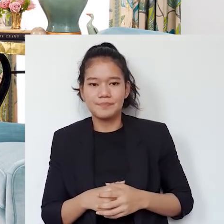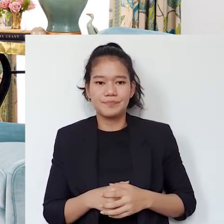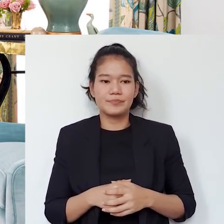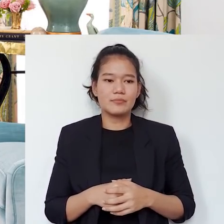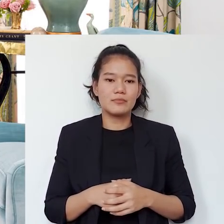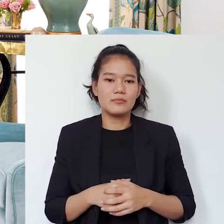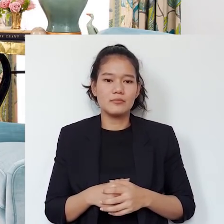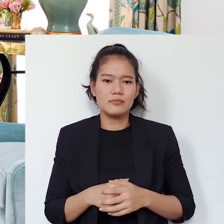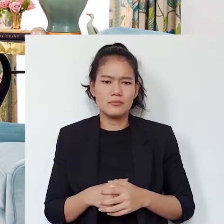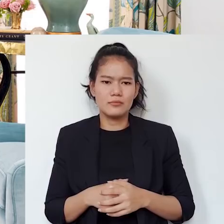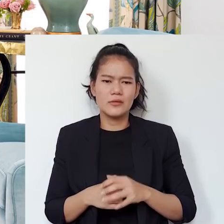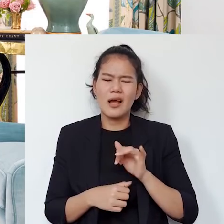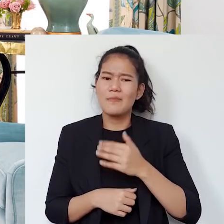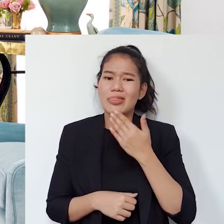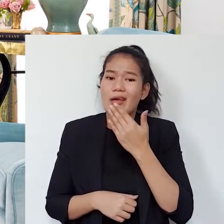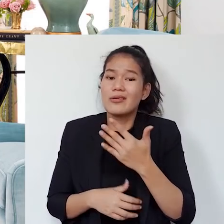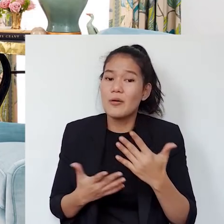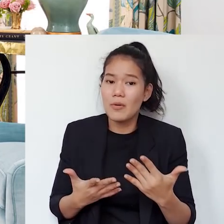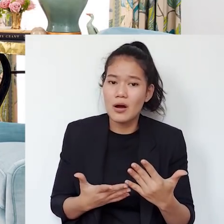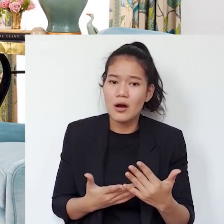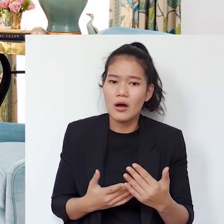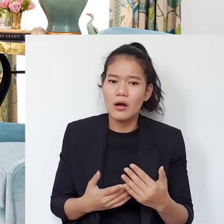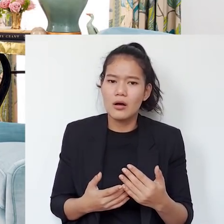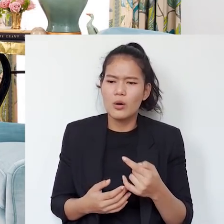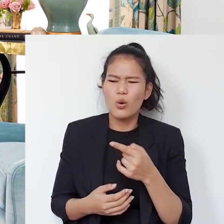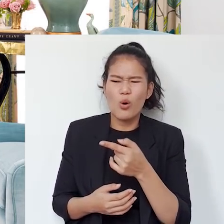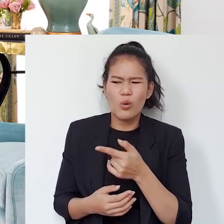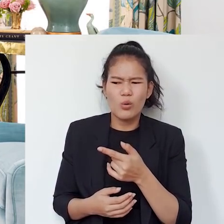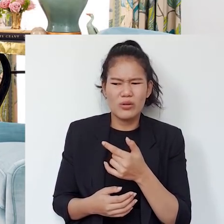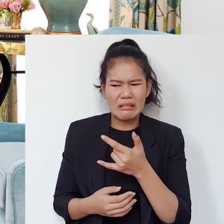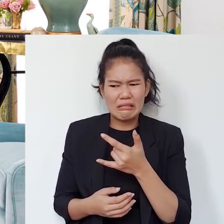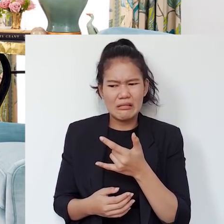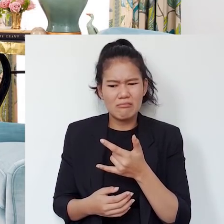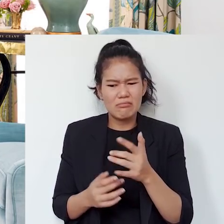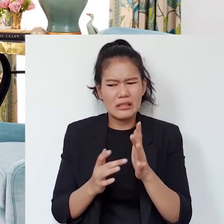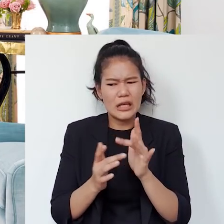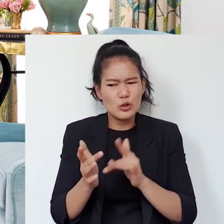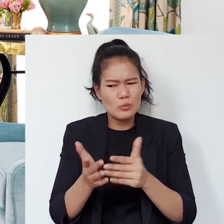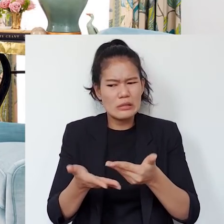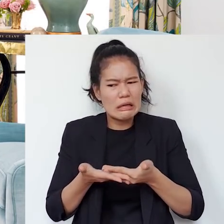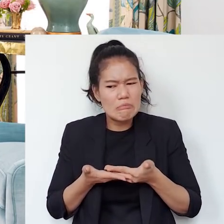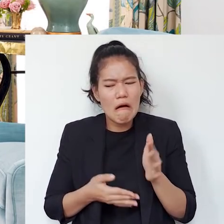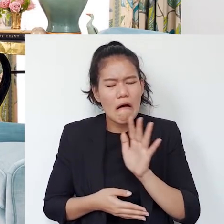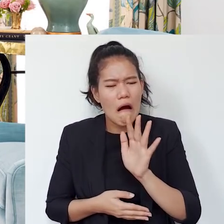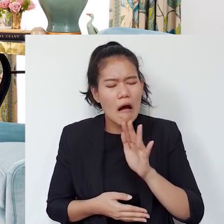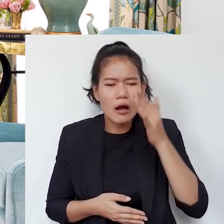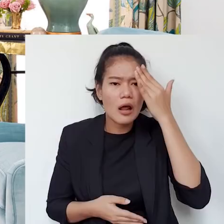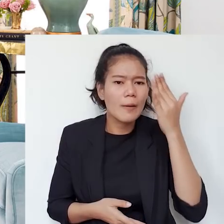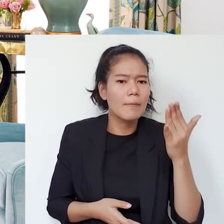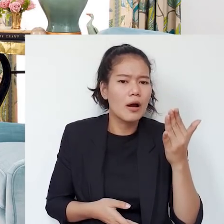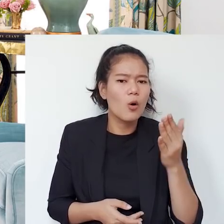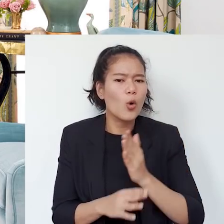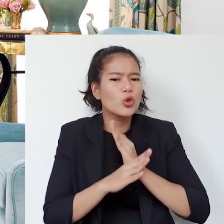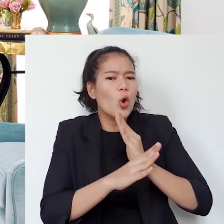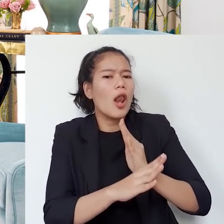Memang menjadi pertanyaannya adalah kenapa ya mereka itu tidak menerima Yesus? Kenapa mereka